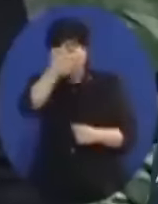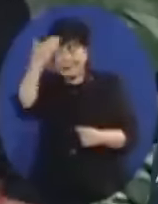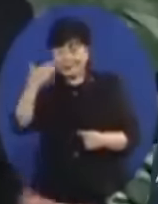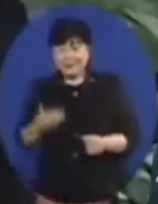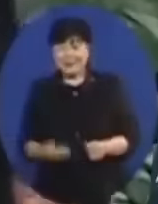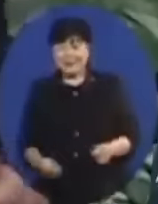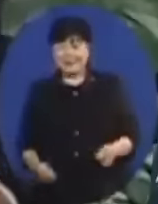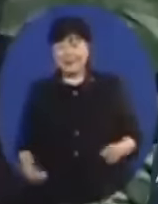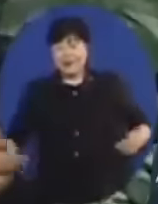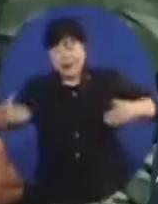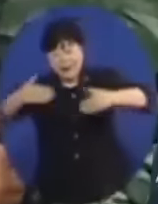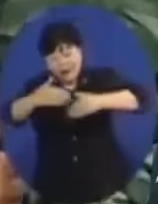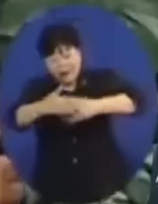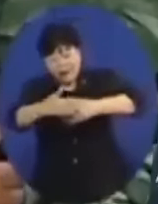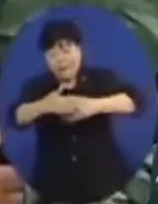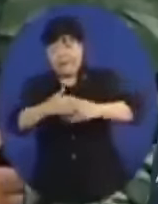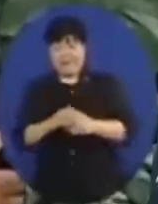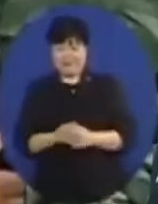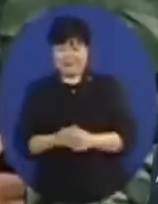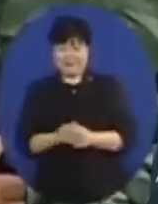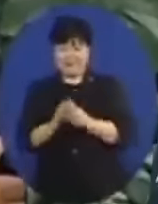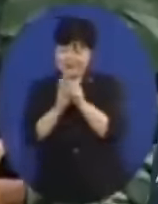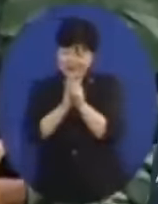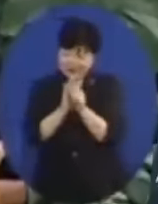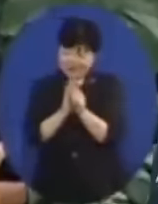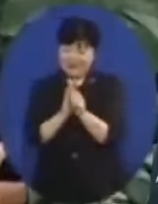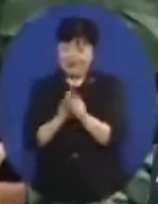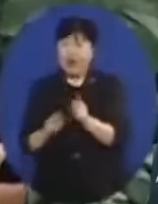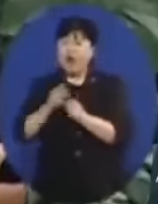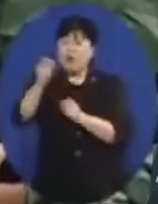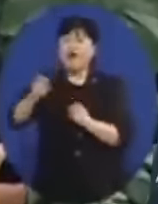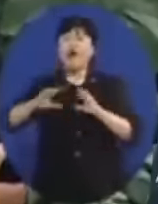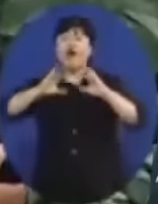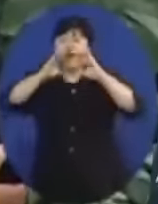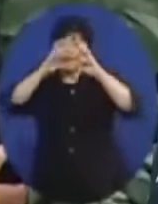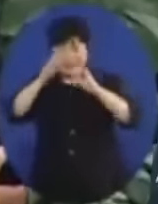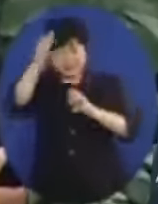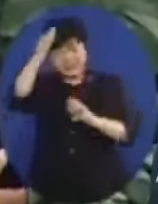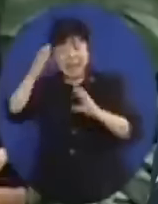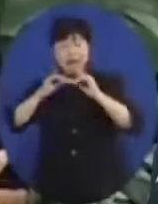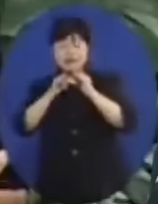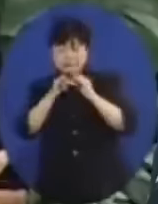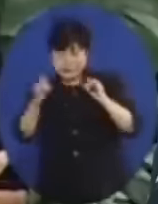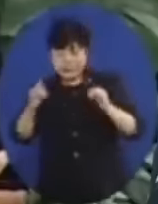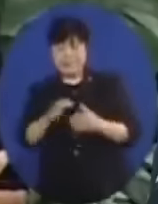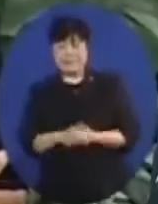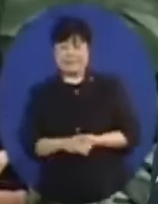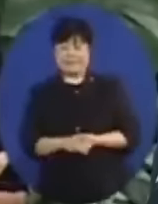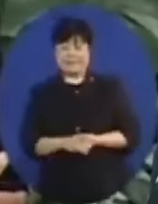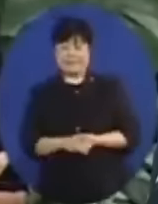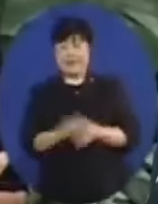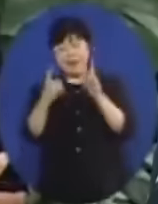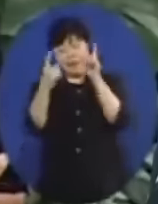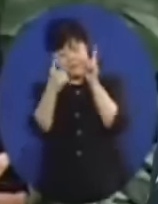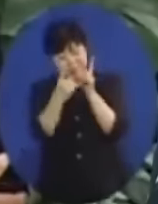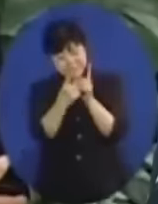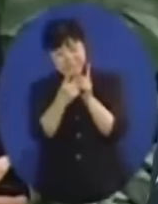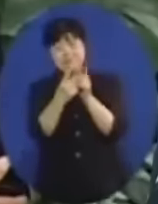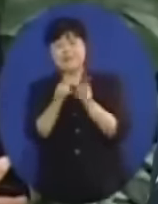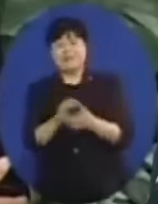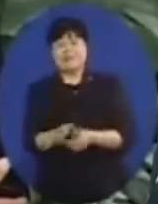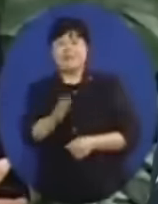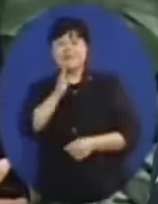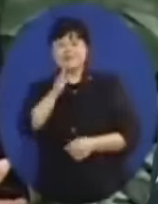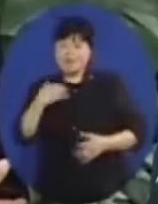청년을 얼싸안고 이 객지에서 또 우리 조국